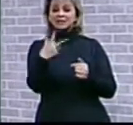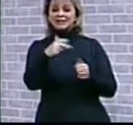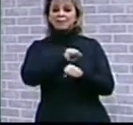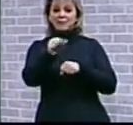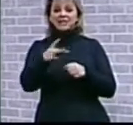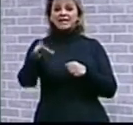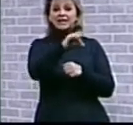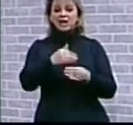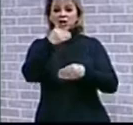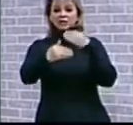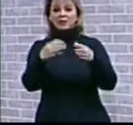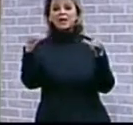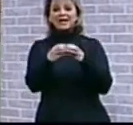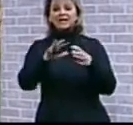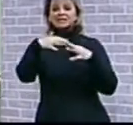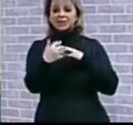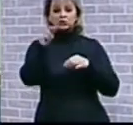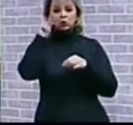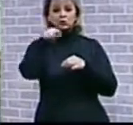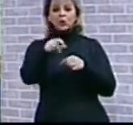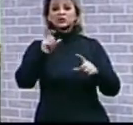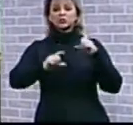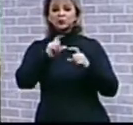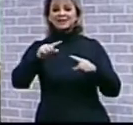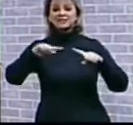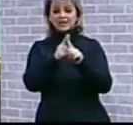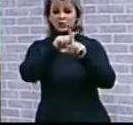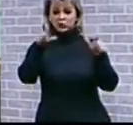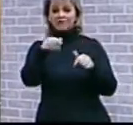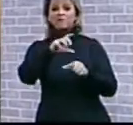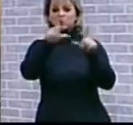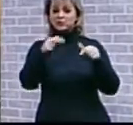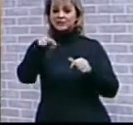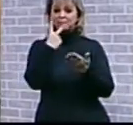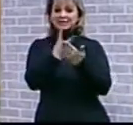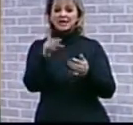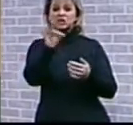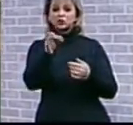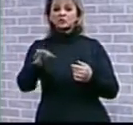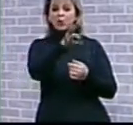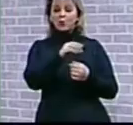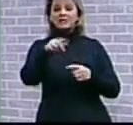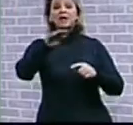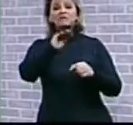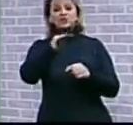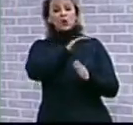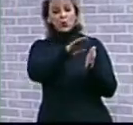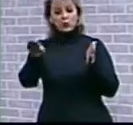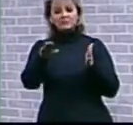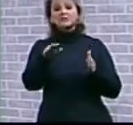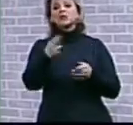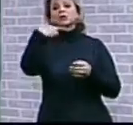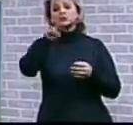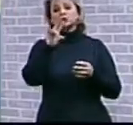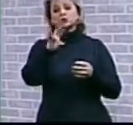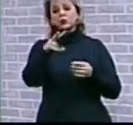победителя регионального этапа – команды сельских школьников, студентов, техникумов и вузов – представят Ростовскую область на федеральном уровне. Мария